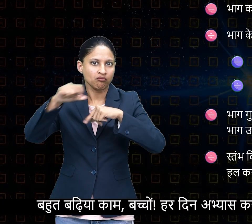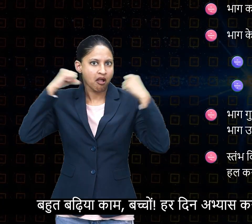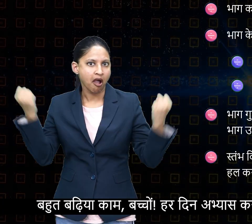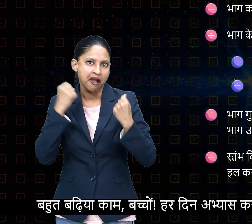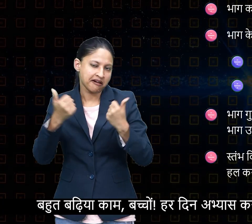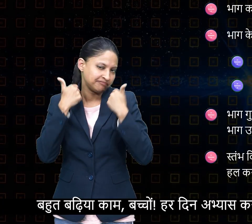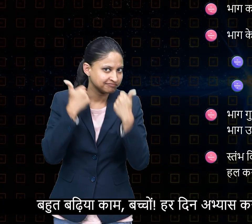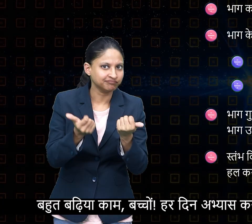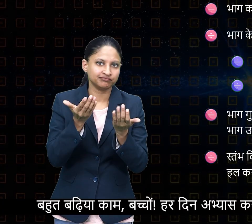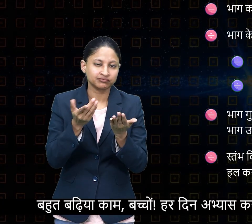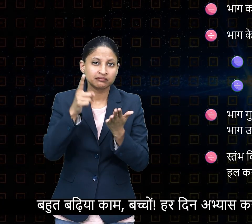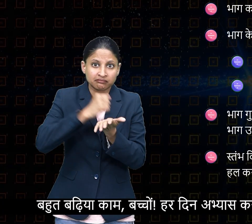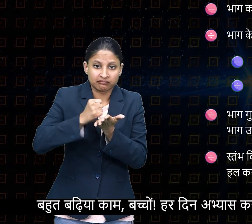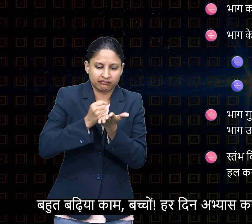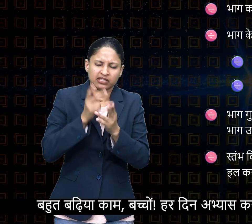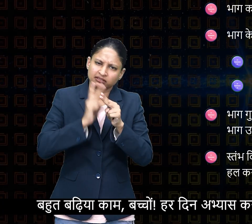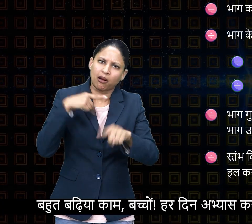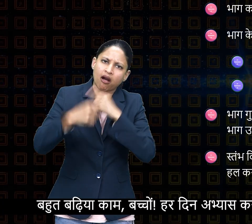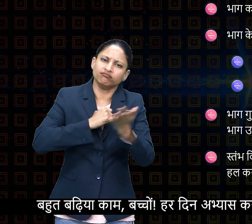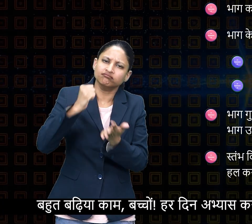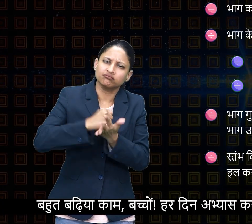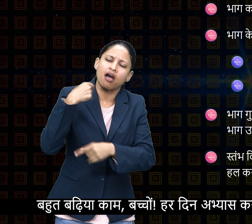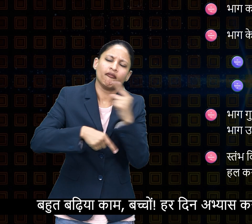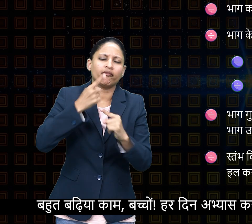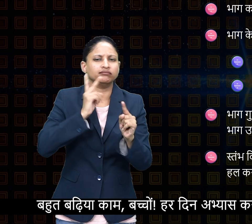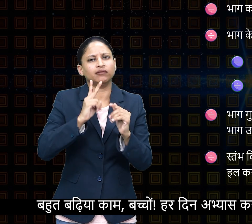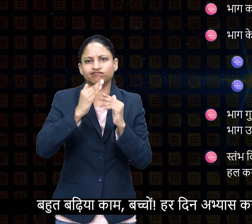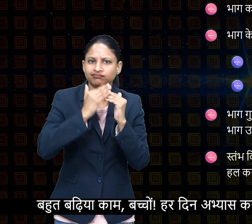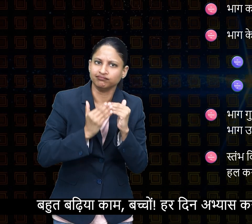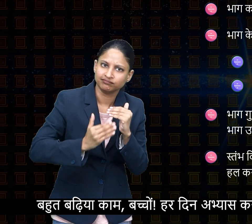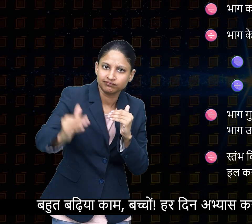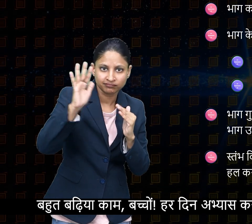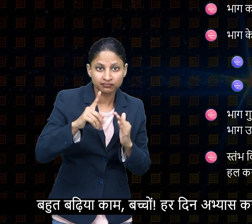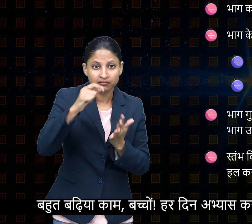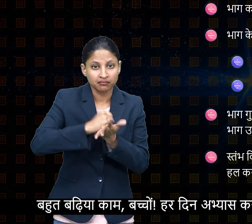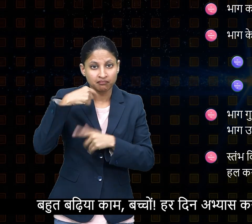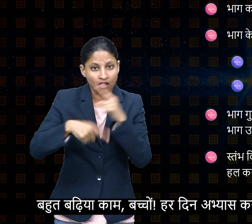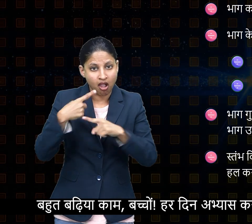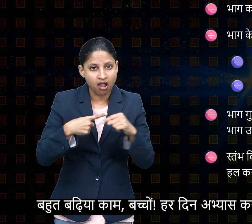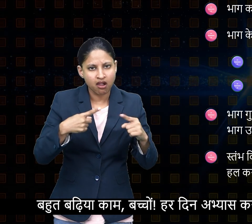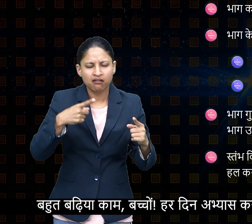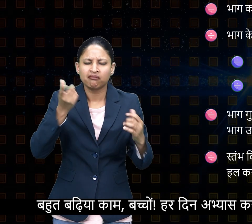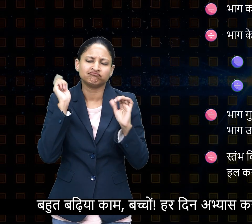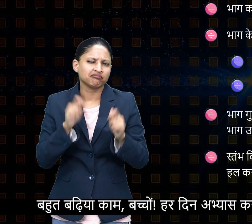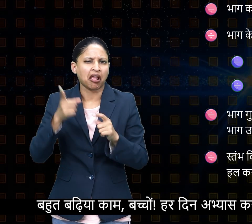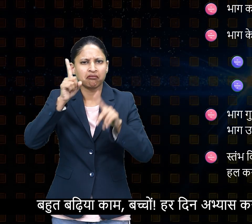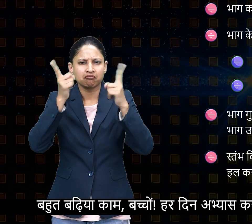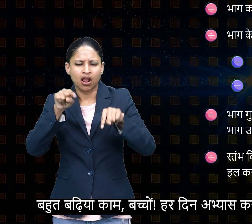बहुत बढ़िया काम बच्चों। हर दिन अभ्यास करते रहे और आप भाग के विशेषज्ञ बन जाएंगे।